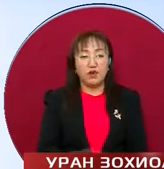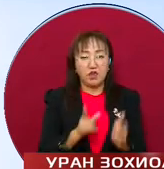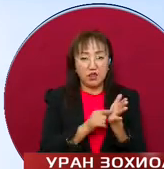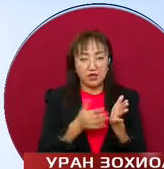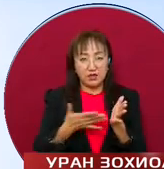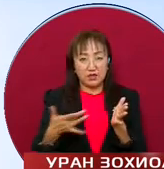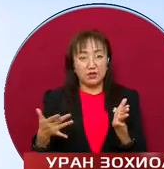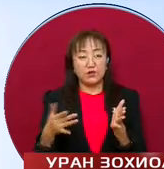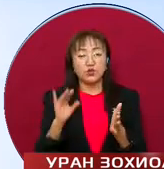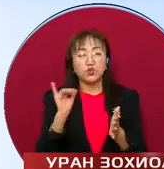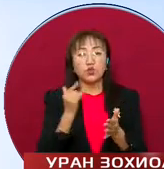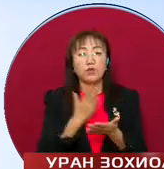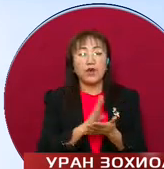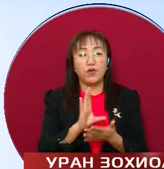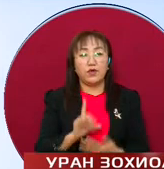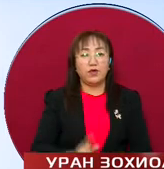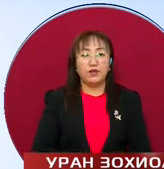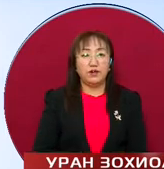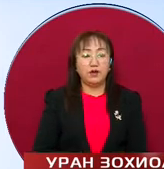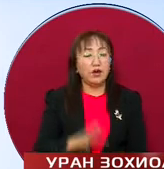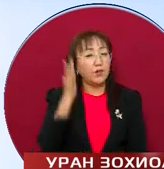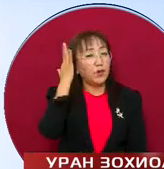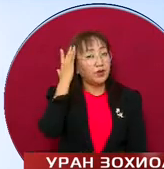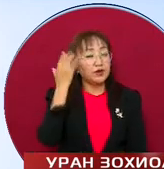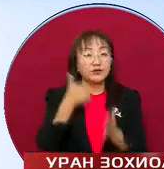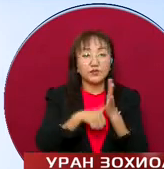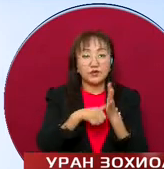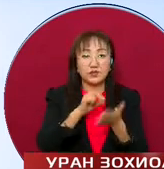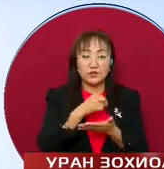Хэрэглээ. За эргцүүлээ тэмдэг дээрээ бичээрэй.